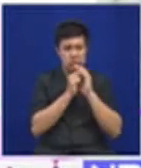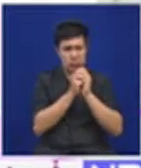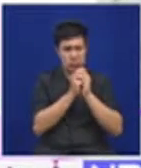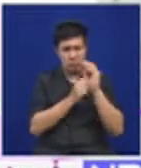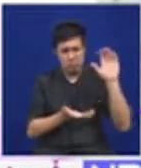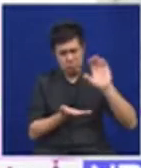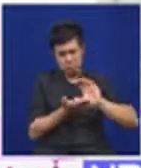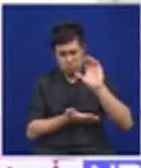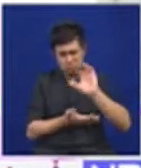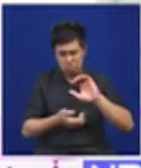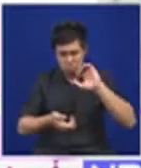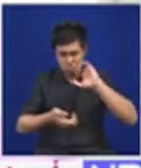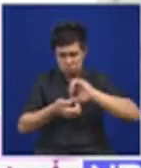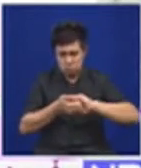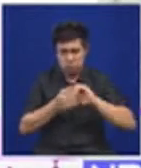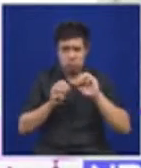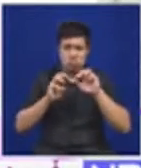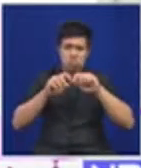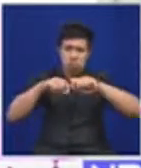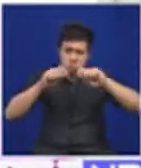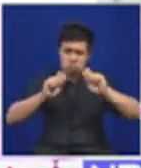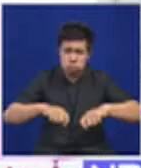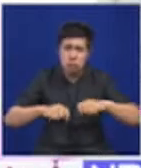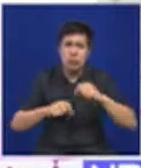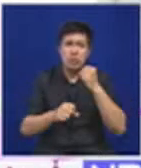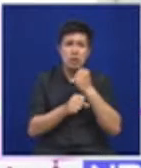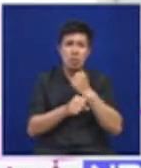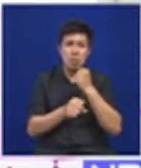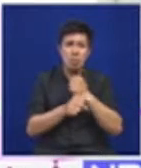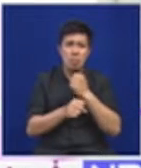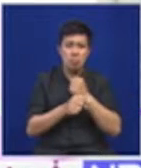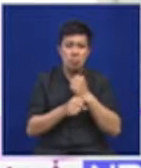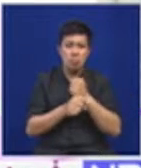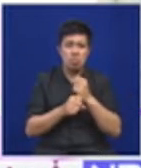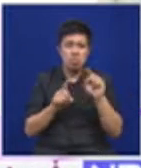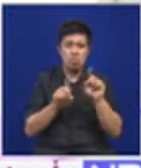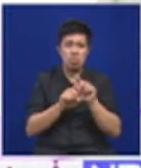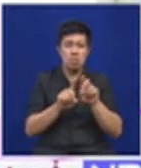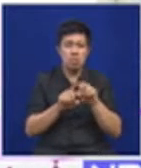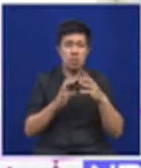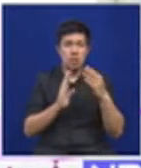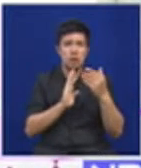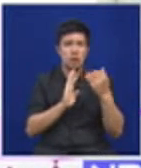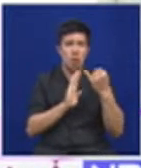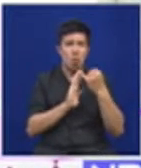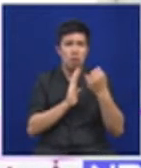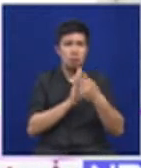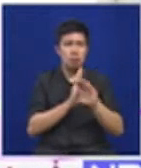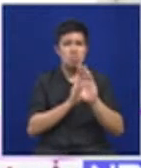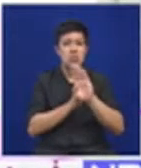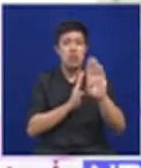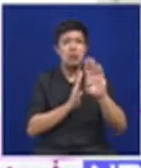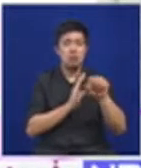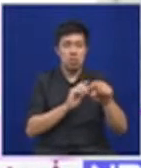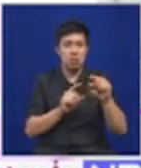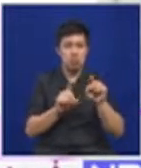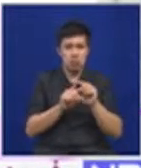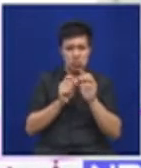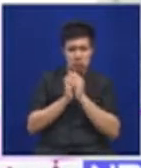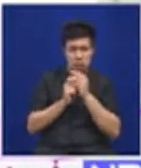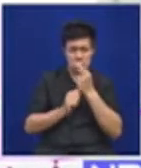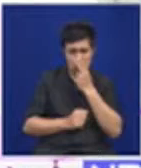ำ MOU หรือมาทำนะครับทำเป็นคู่บ้านพี่เมืองน้องกับเมืองการจึงไม่ใช่เรื่องแปลกเพราะจีนเมืองซิง